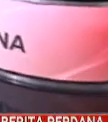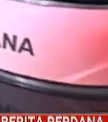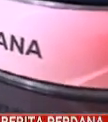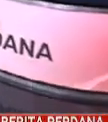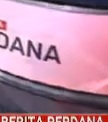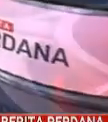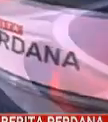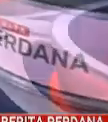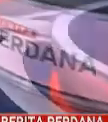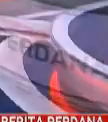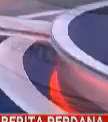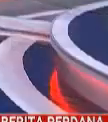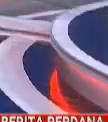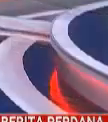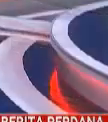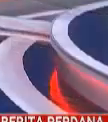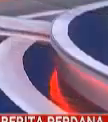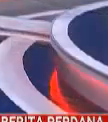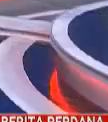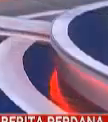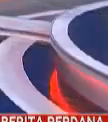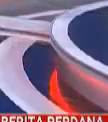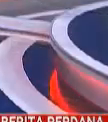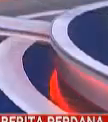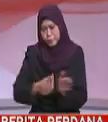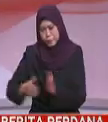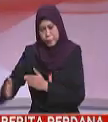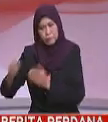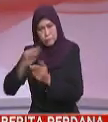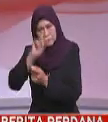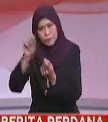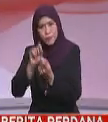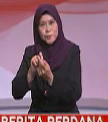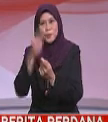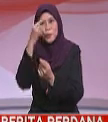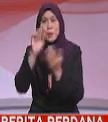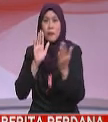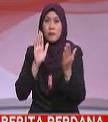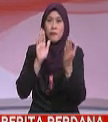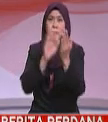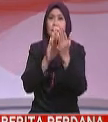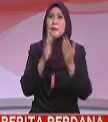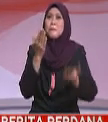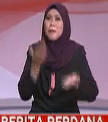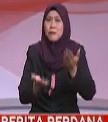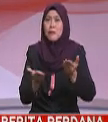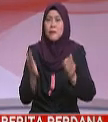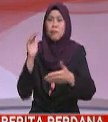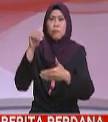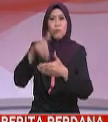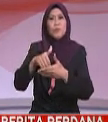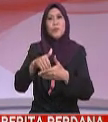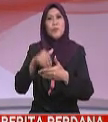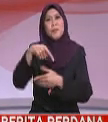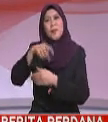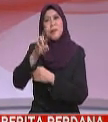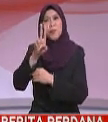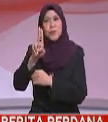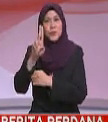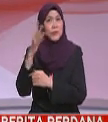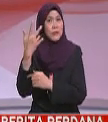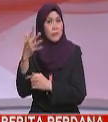suruhanjaya pilihan Raya SPR sedang membuat perancangan teliti bagi menghadapi kemungkinan berlakunya pilihan Raya umum pru